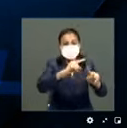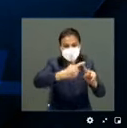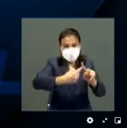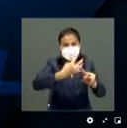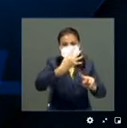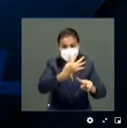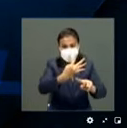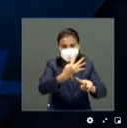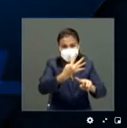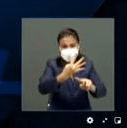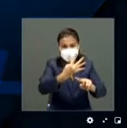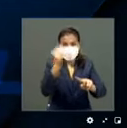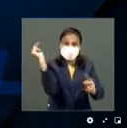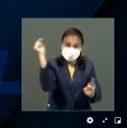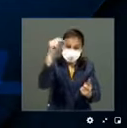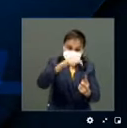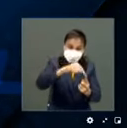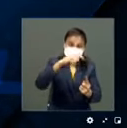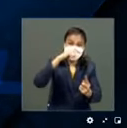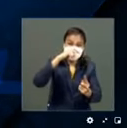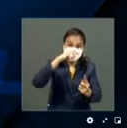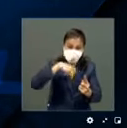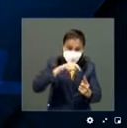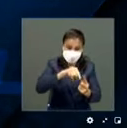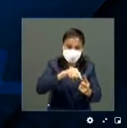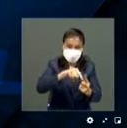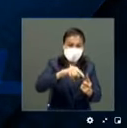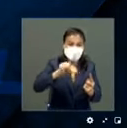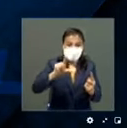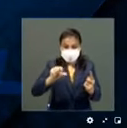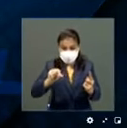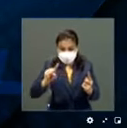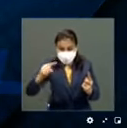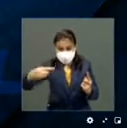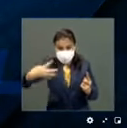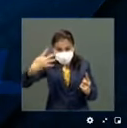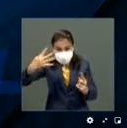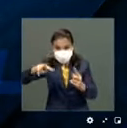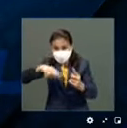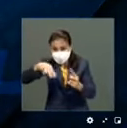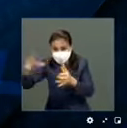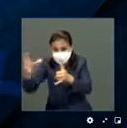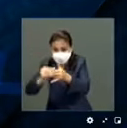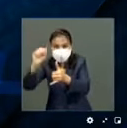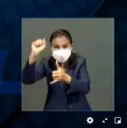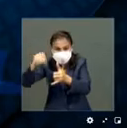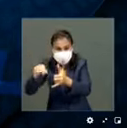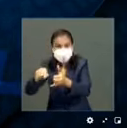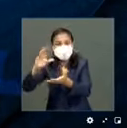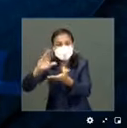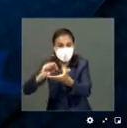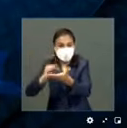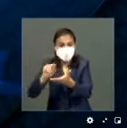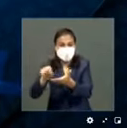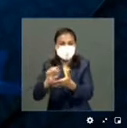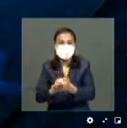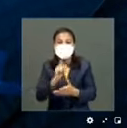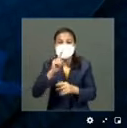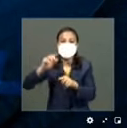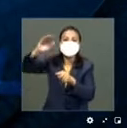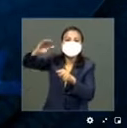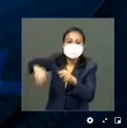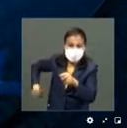คะแล้วก็มีการตรวจพบเชื้อวันที่21เมษายนตรงนี้ต้องเรียนว่ามีการล่าช้าในเรื่